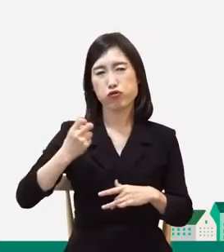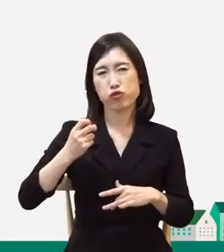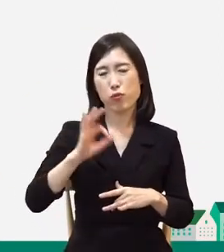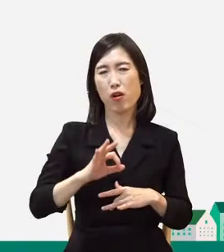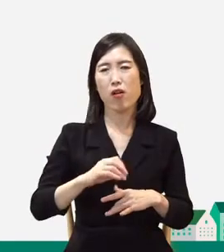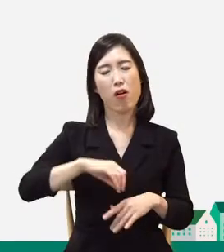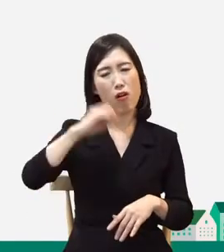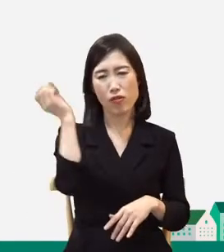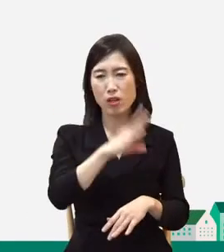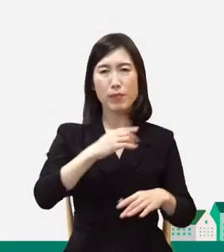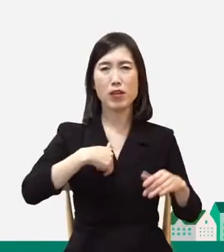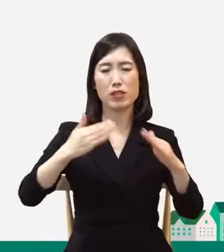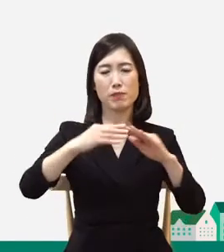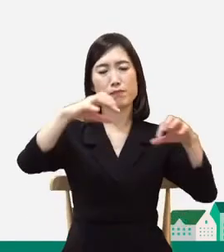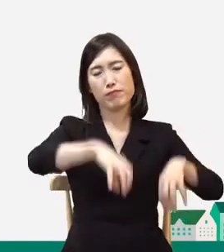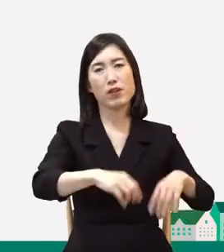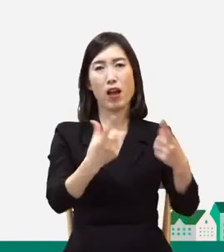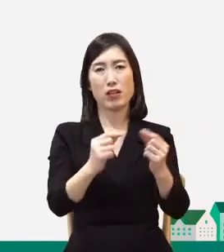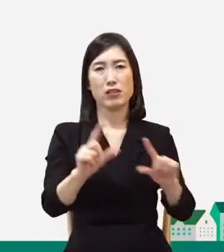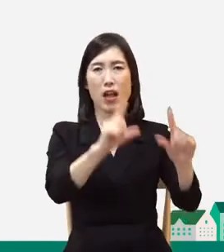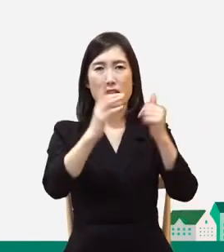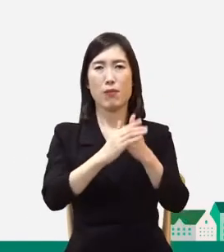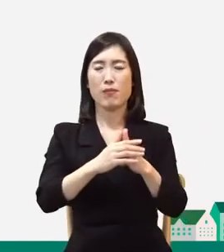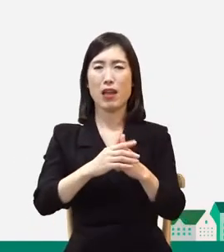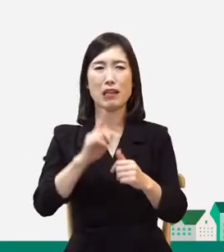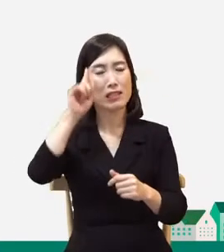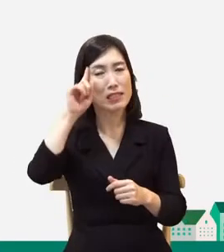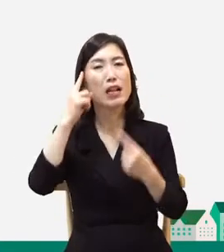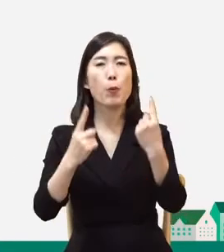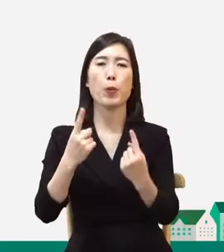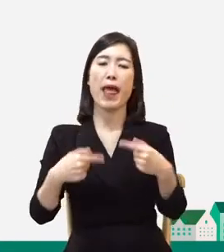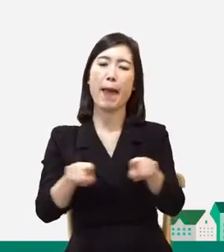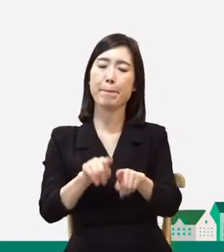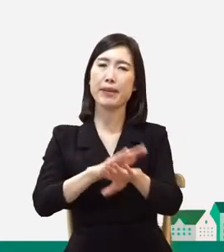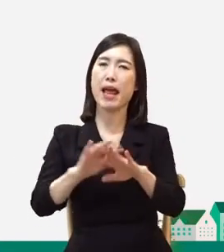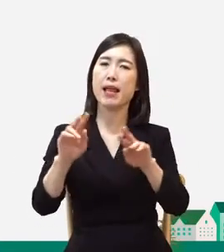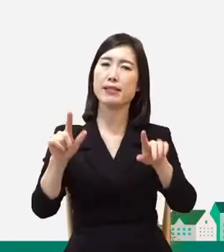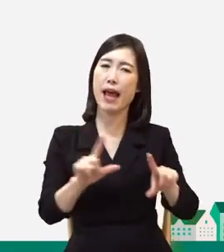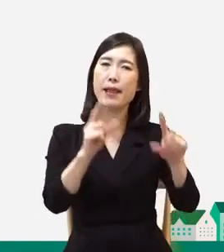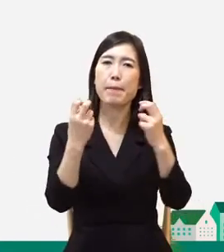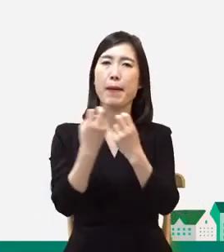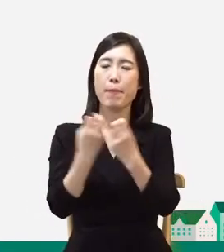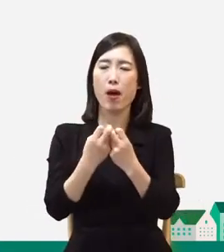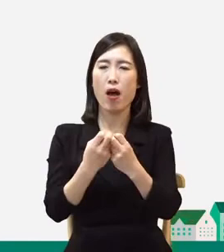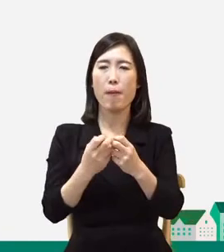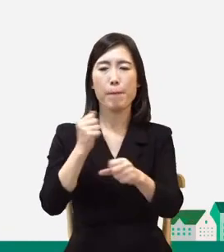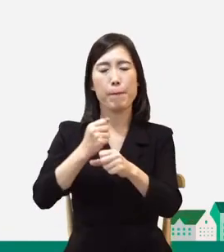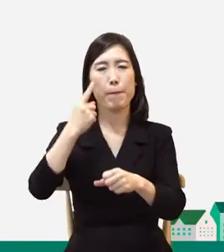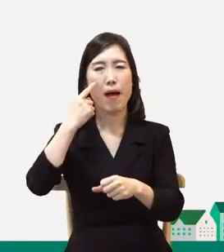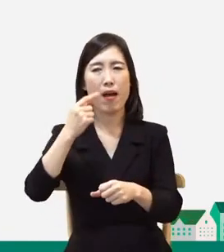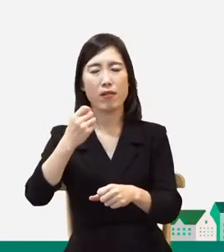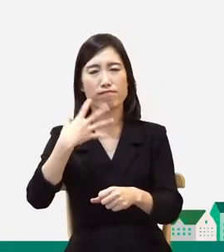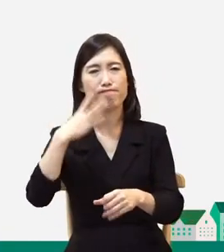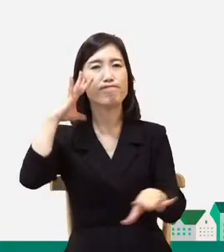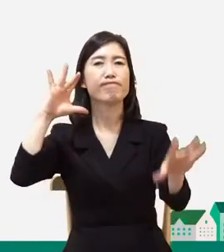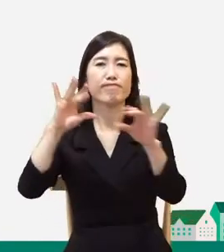라는 이야기들을 해주셔서 많은 힘이 되기도 합니다. 또 한 가지 주목할 만한 것은